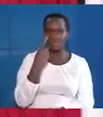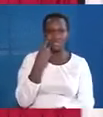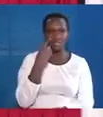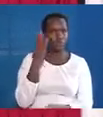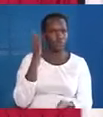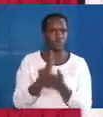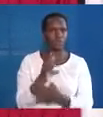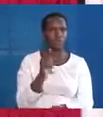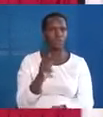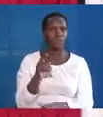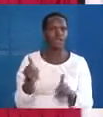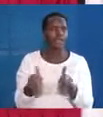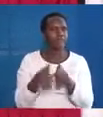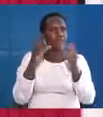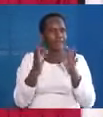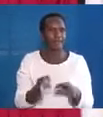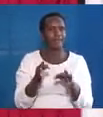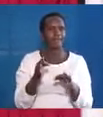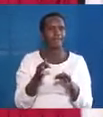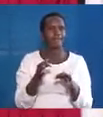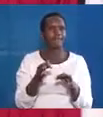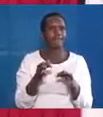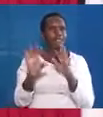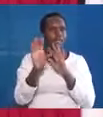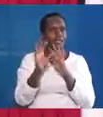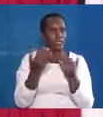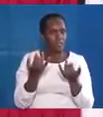Hata kama katiba ya sasa